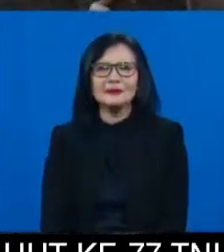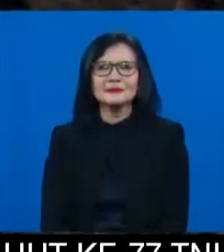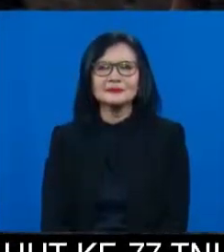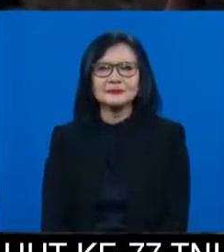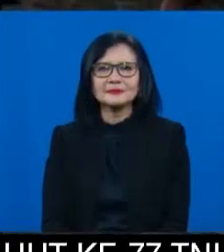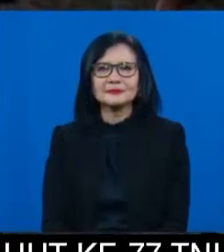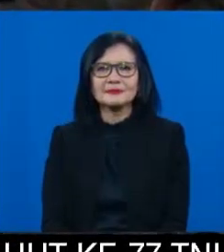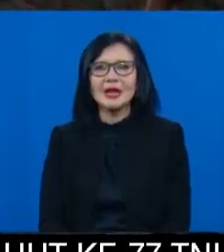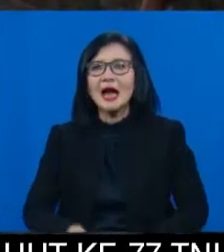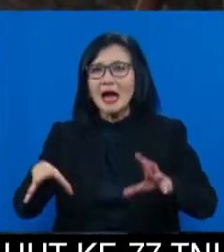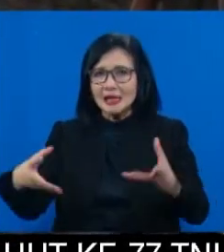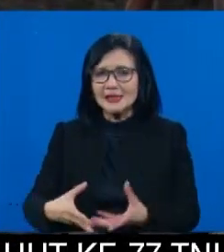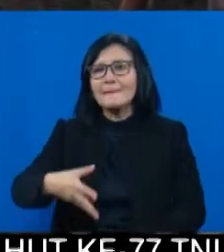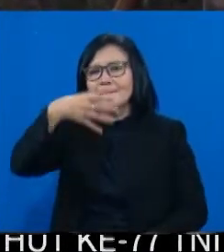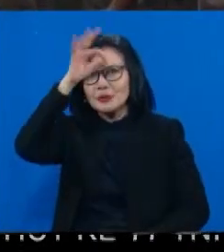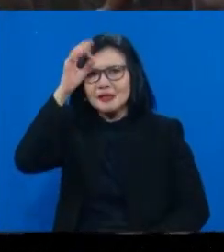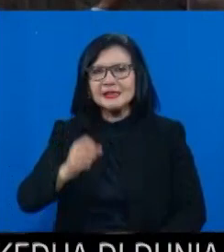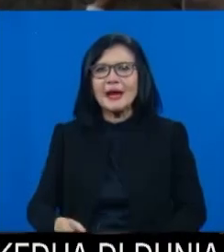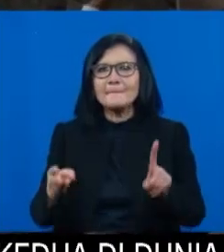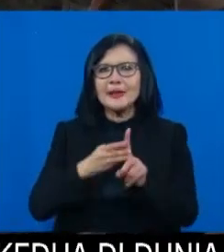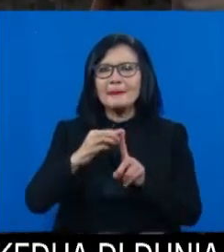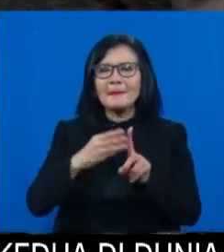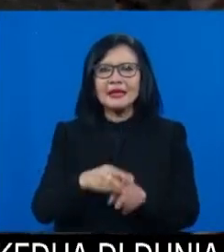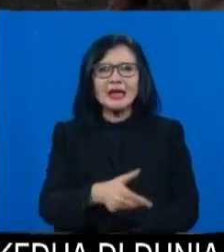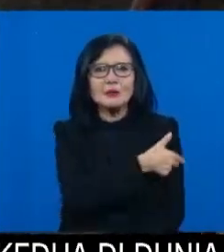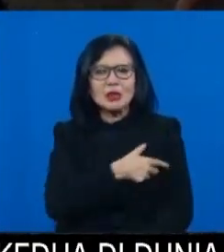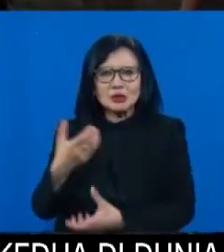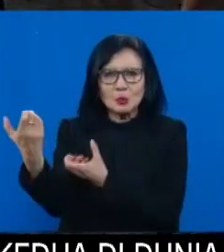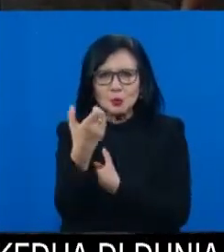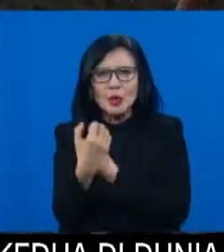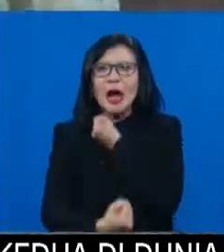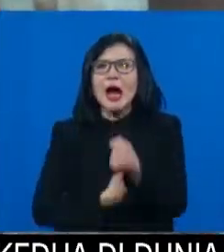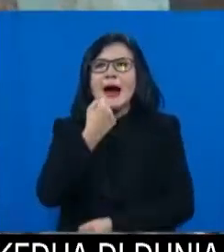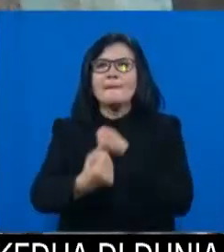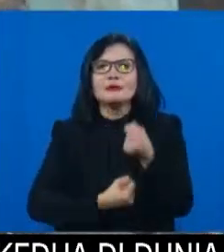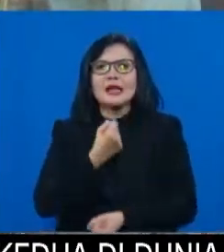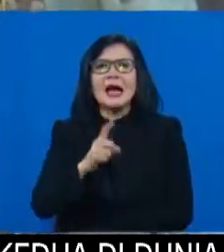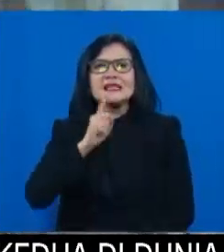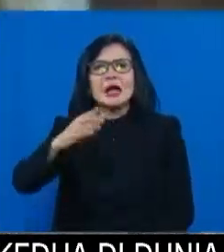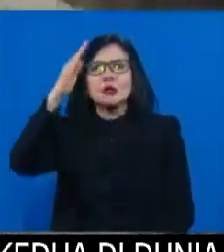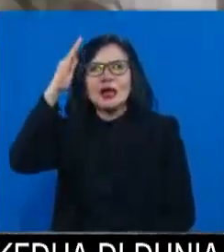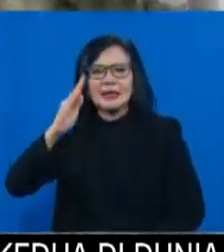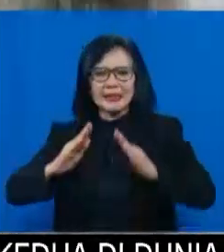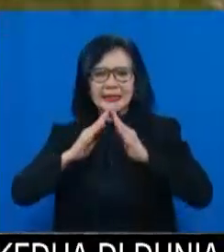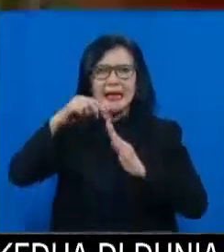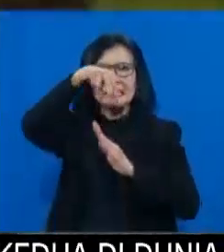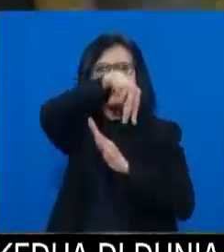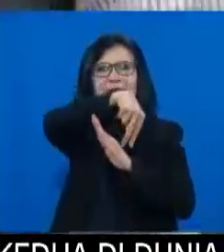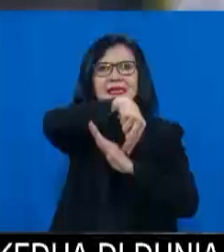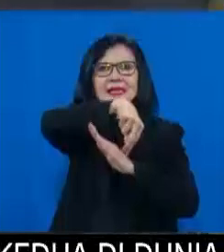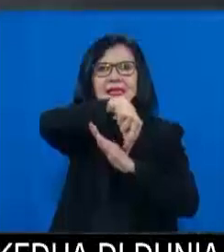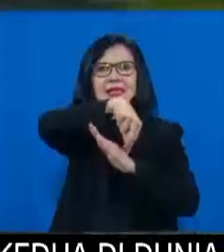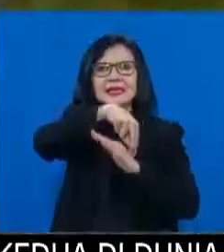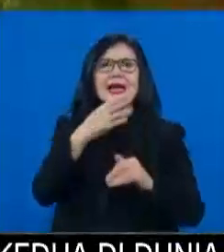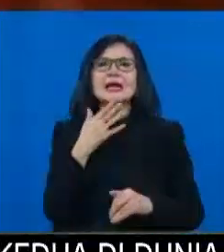maling. Tim gabungan dari unsur kepolisian, BPBD dan Damkar berusaha mengevakuasi pria berinisial AS dari atap genteng warga di